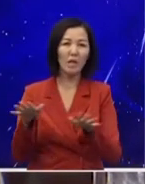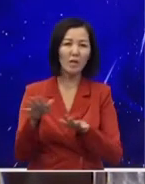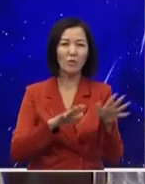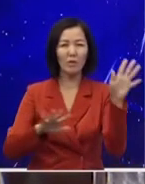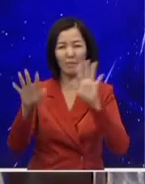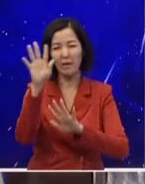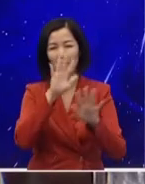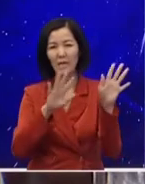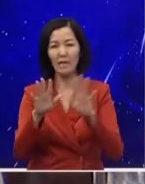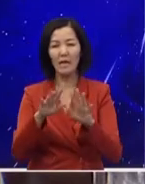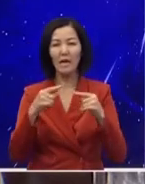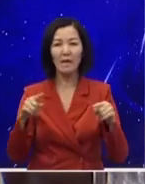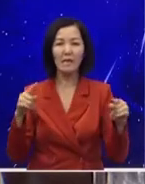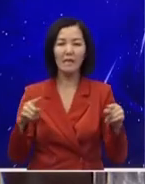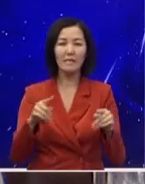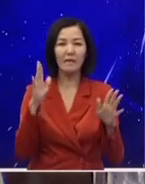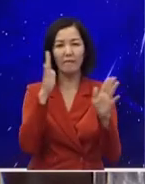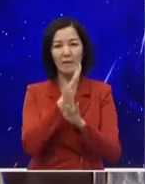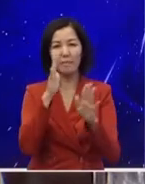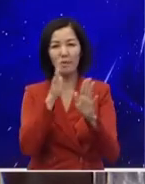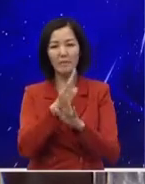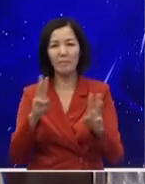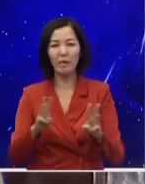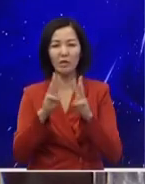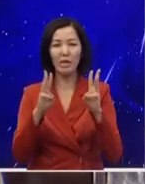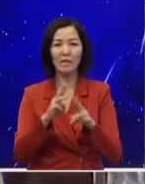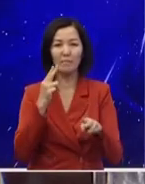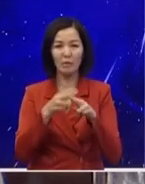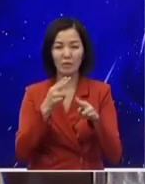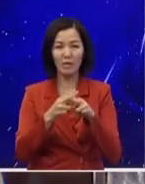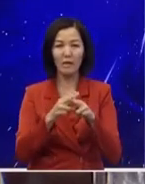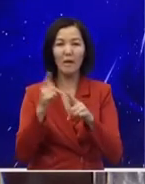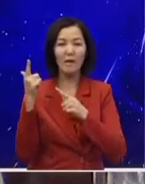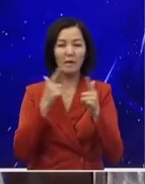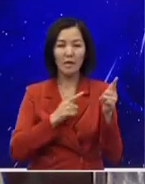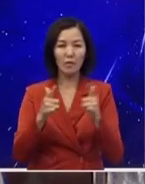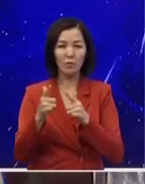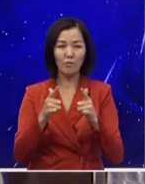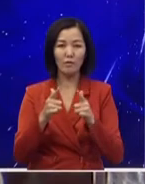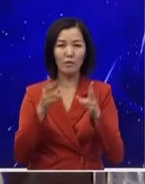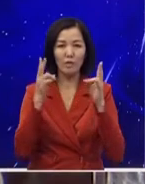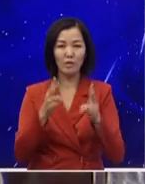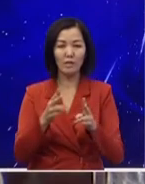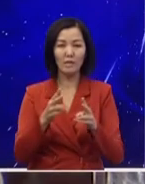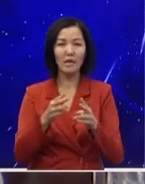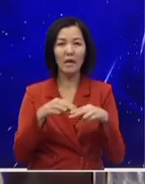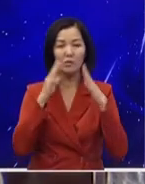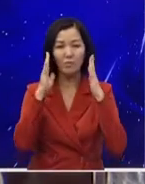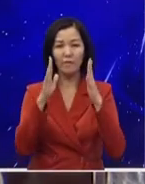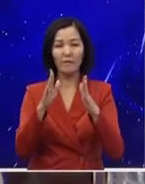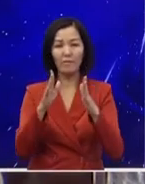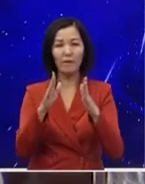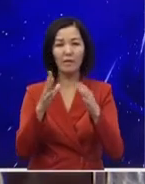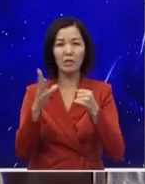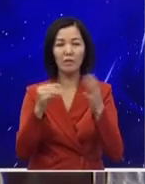метели и так далее, что влияет на время прибытия пожарных расчетов. Мы должны быть готовы к такому повороту событий. Особое внимание прошу уделить